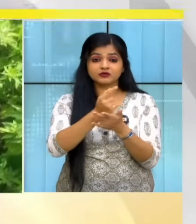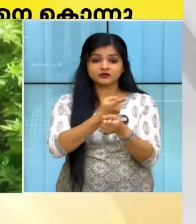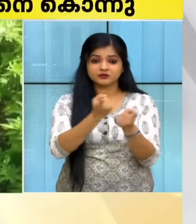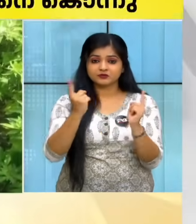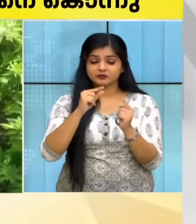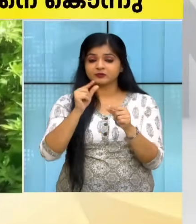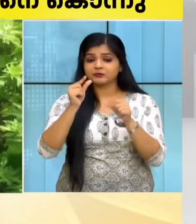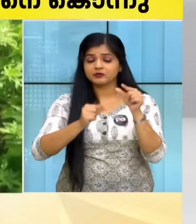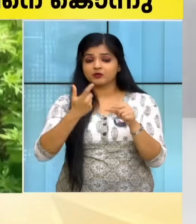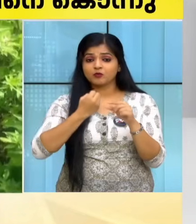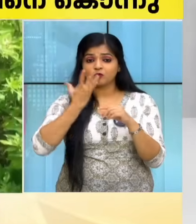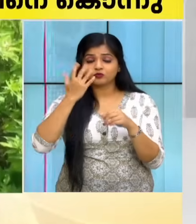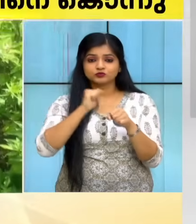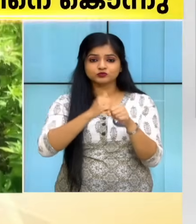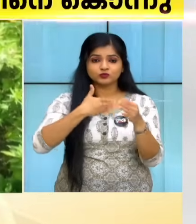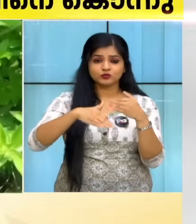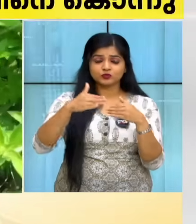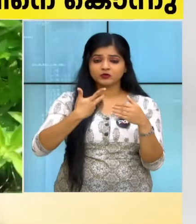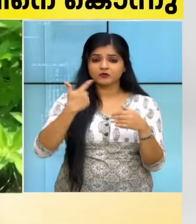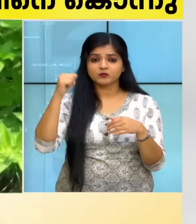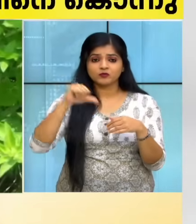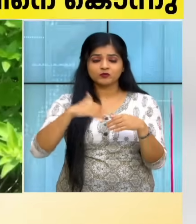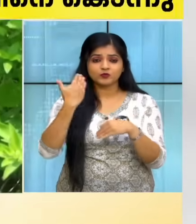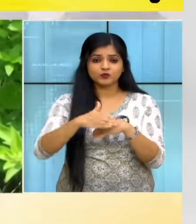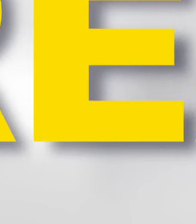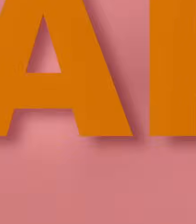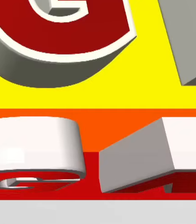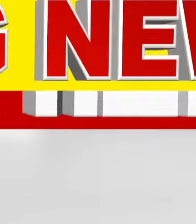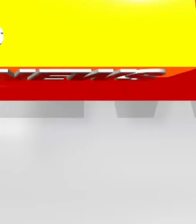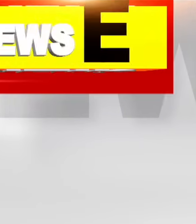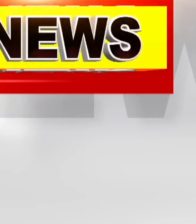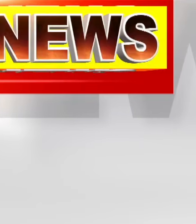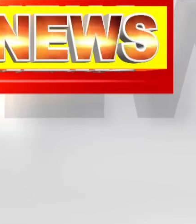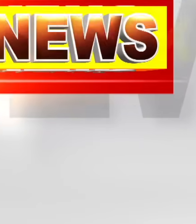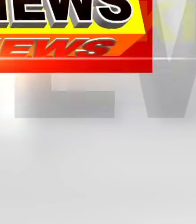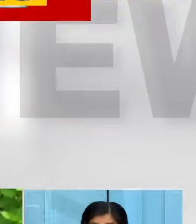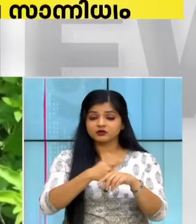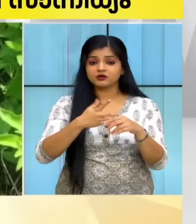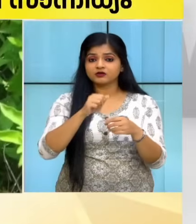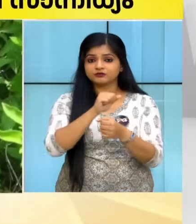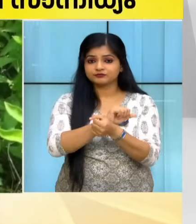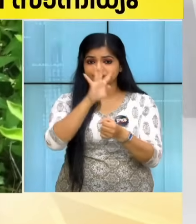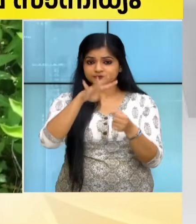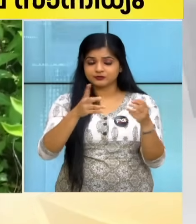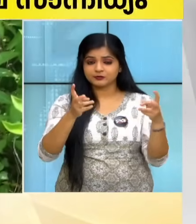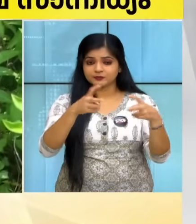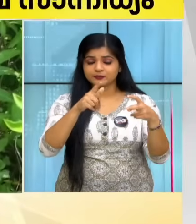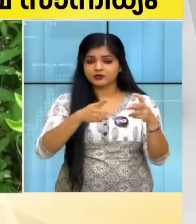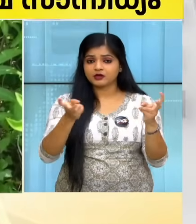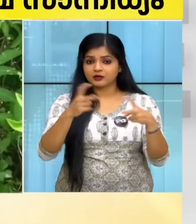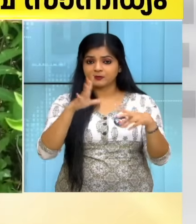തൊഴിലാളികൾക്ക് ജോലിക്ക് പോകാൻ പോലും കഴിയാത്ത ഒരു സാഹചര്യം നിലവിലുണ്ട്. ഈ കടുവയെ കൂട് വെച്ച് പിടികൂടണമെന്നുള്ള ആവശ്യമാണ്